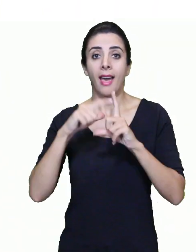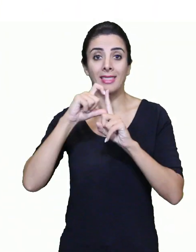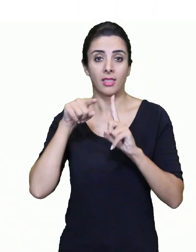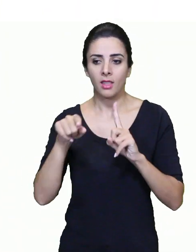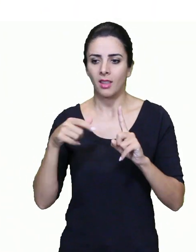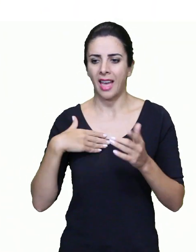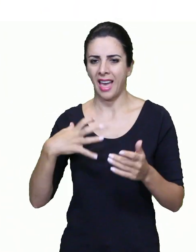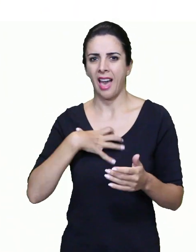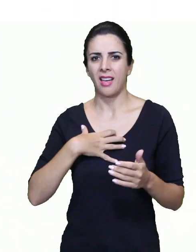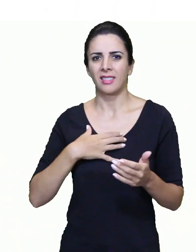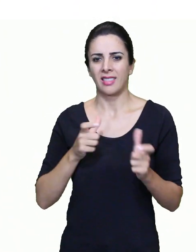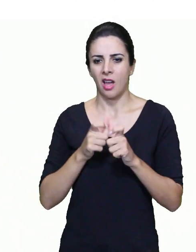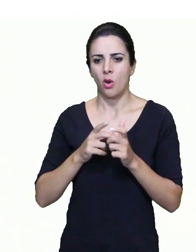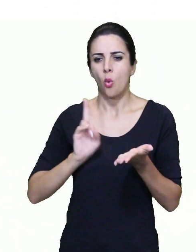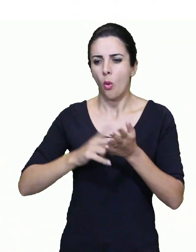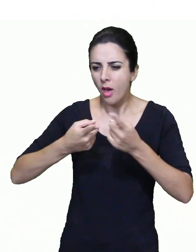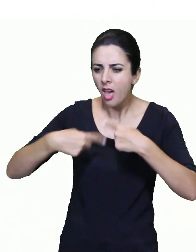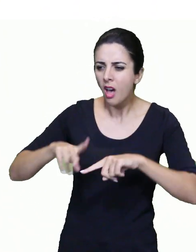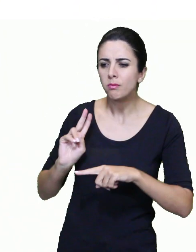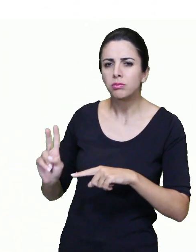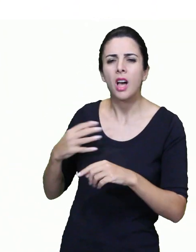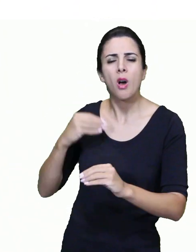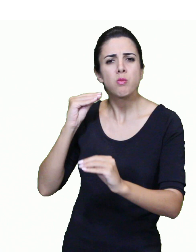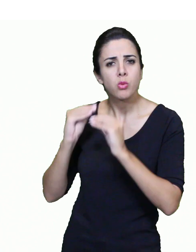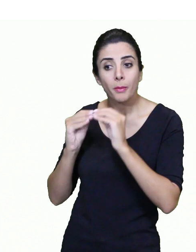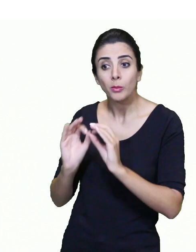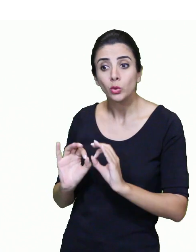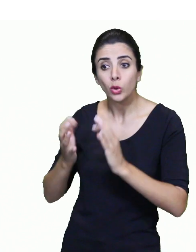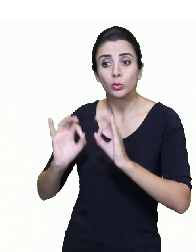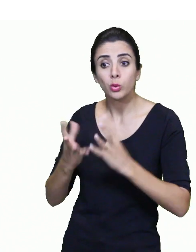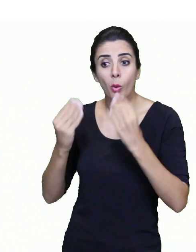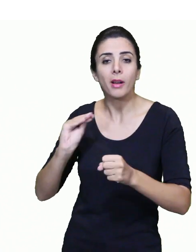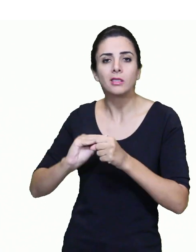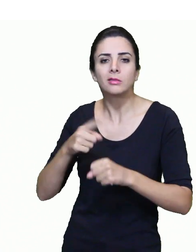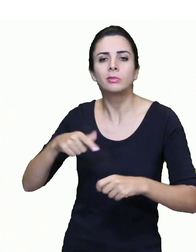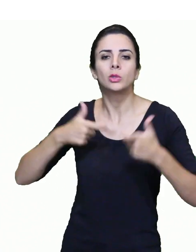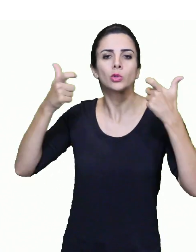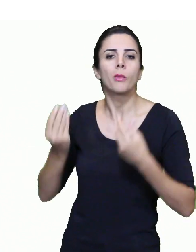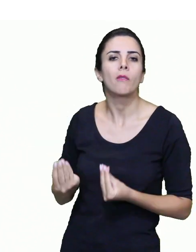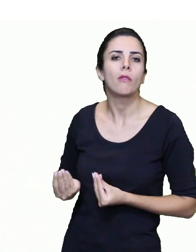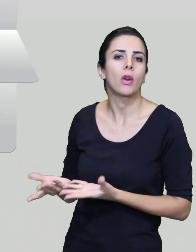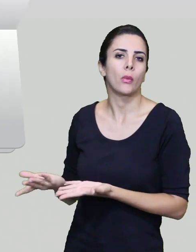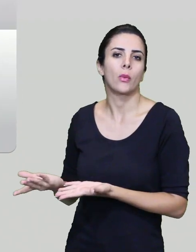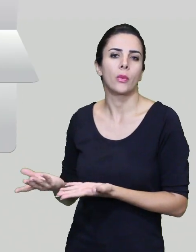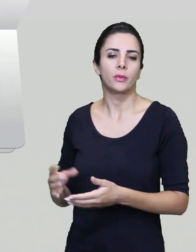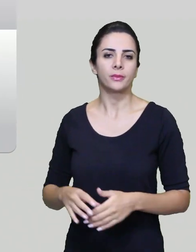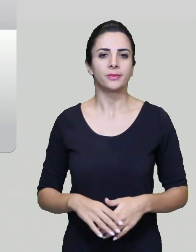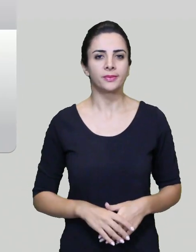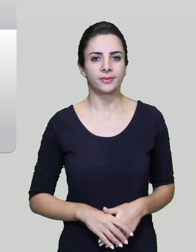kendi üyelerinin kendi sorunlarıyla ilgili çözüm önerileri geliştirebilmesi için inisiyatif alabilmelerini sağlıyor